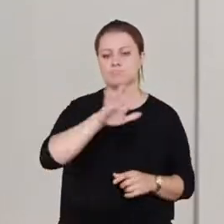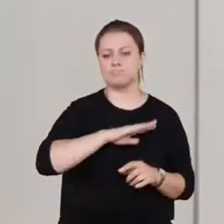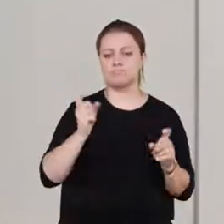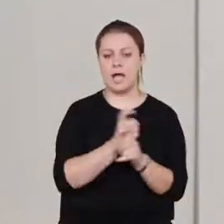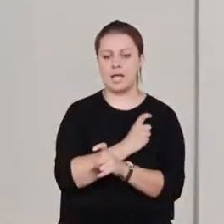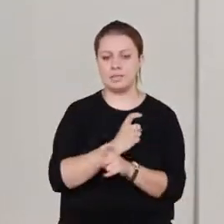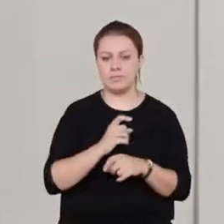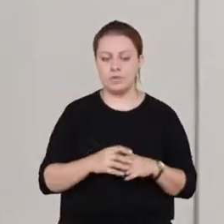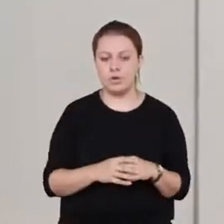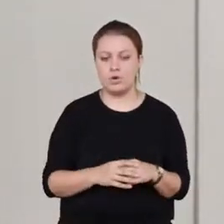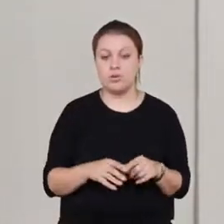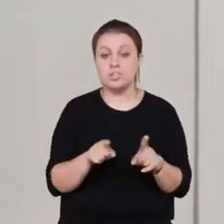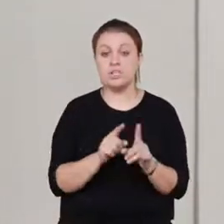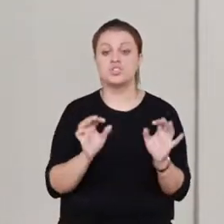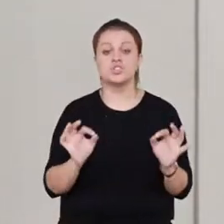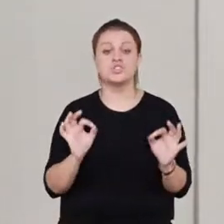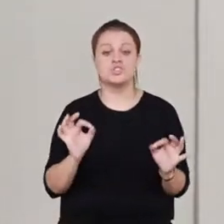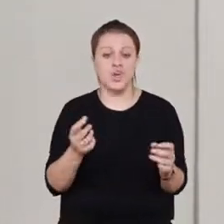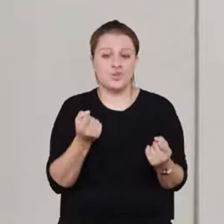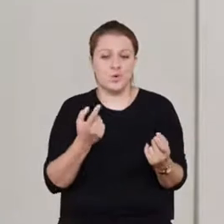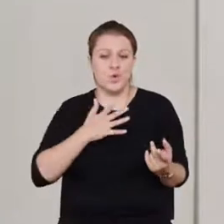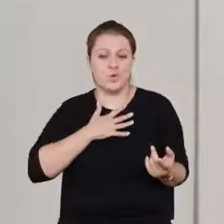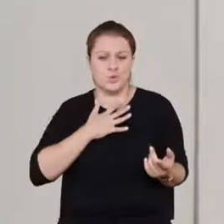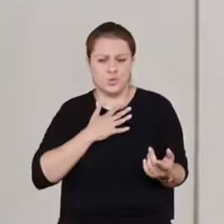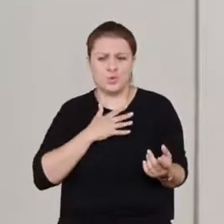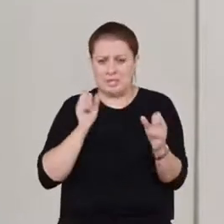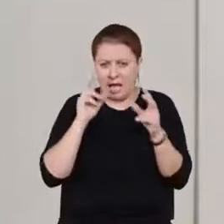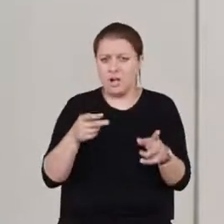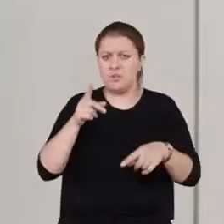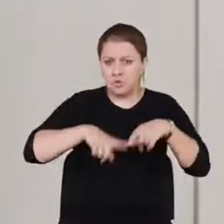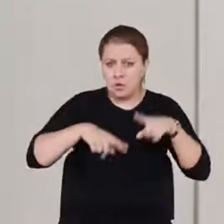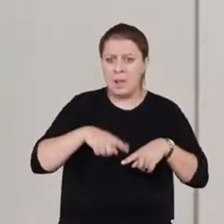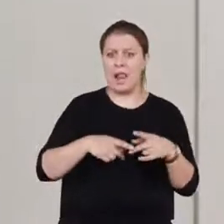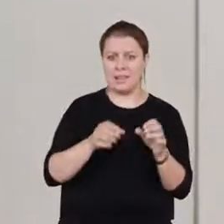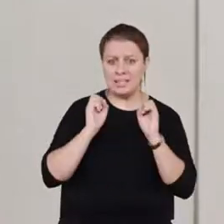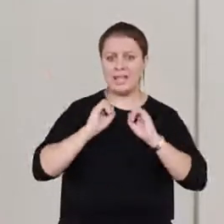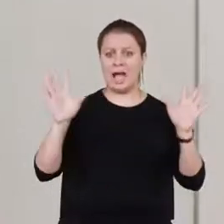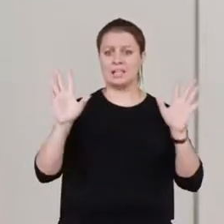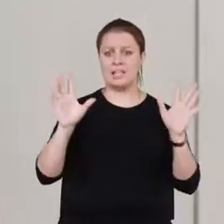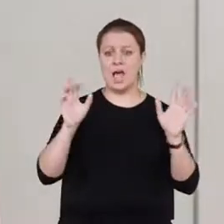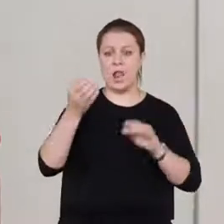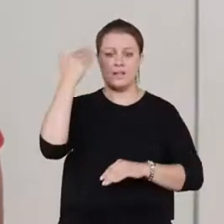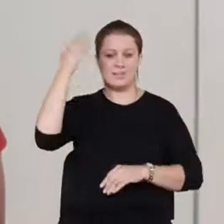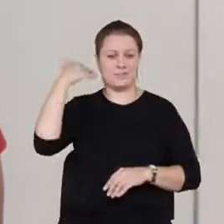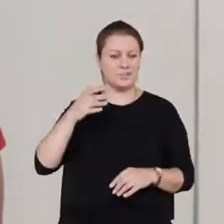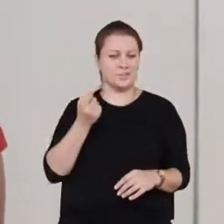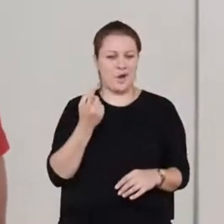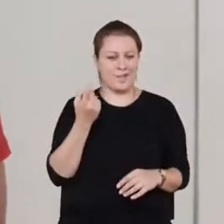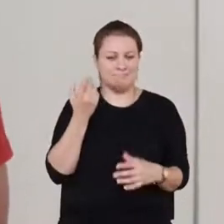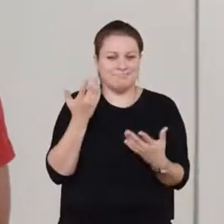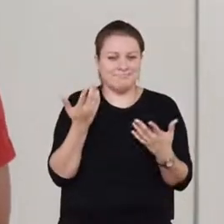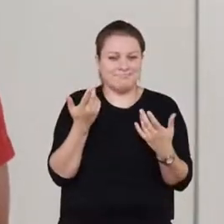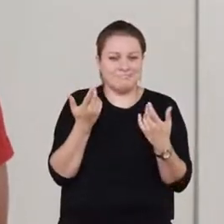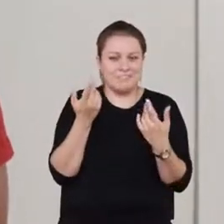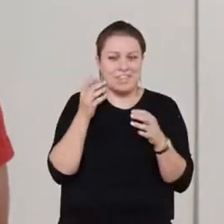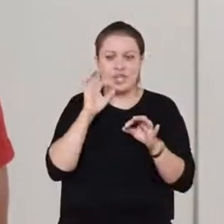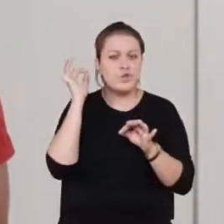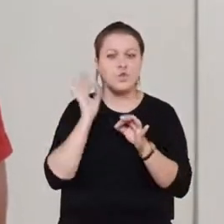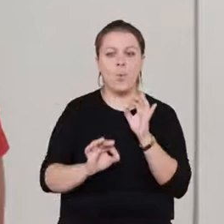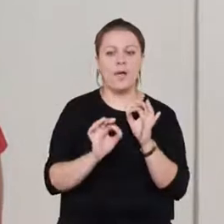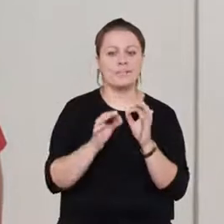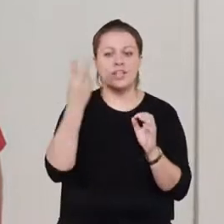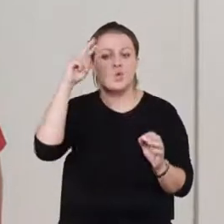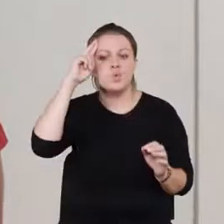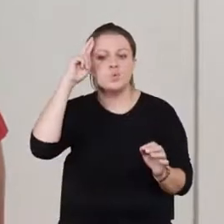która z dzisiejszej perspektywy może wydawać się czymś oczywistym, no ale wówczas absolutnie nie była, prawda? Znaczy to było coś, czego społeczeństwo polskie nigdy